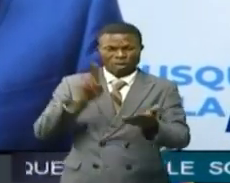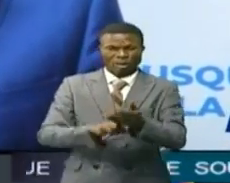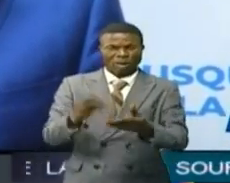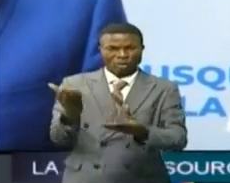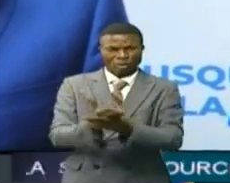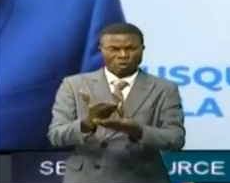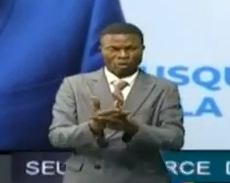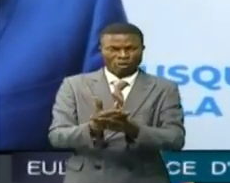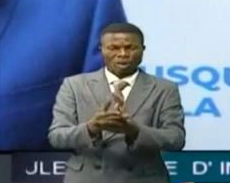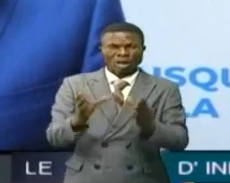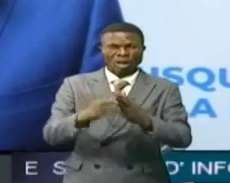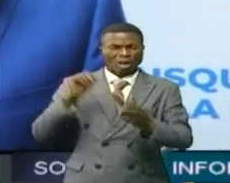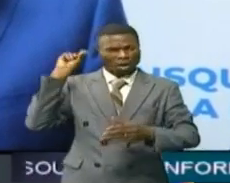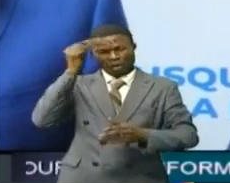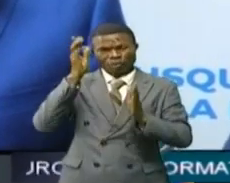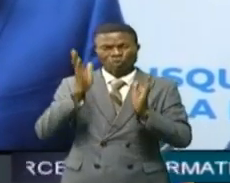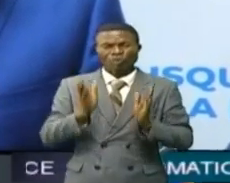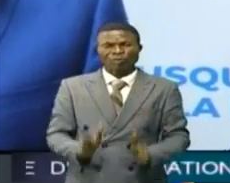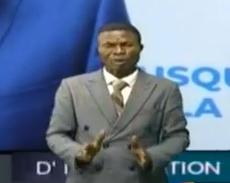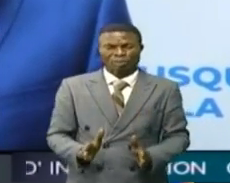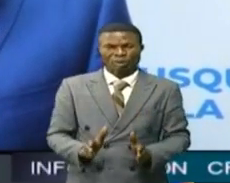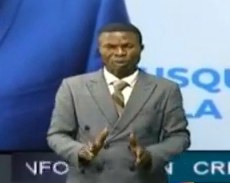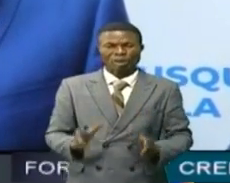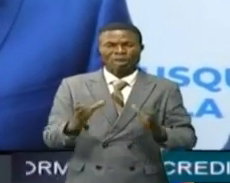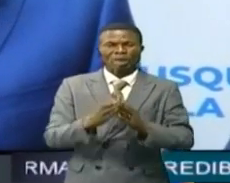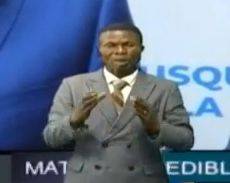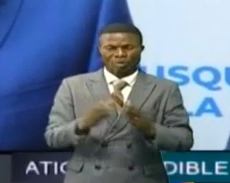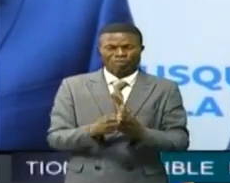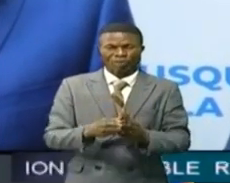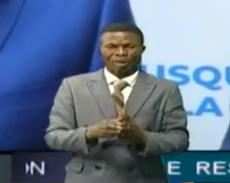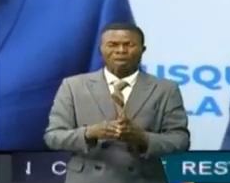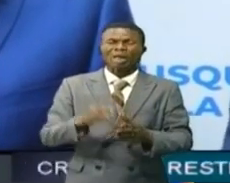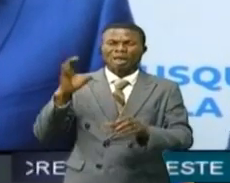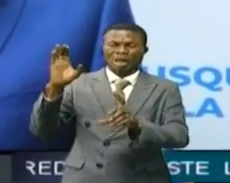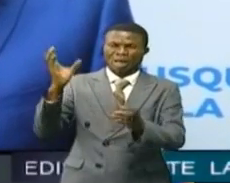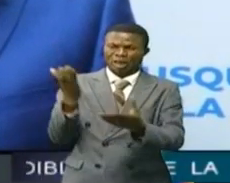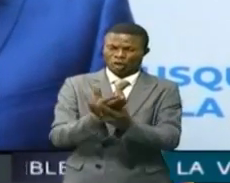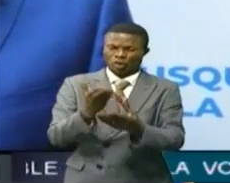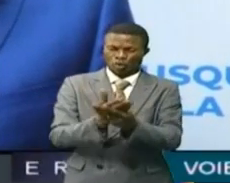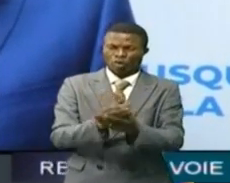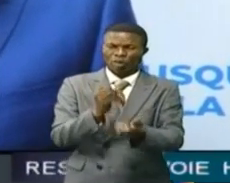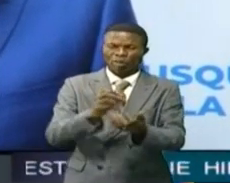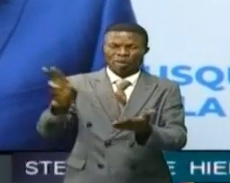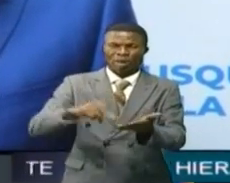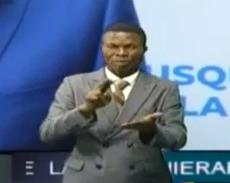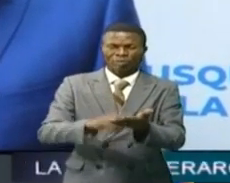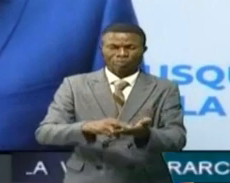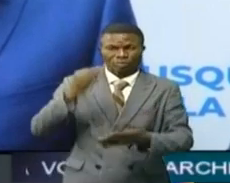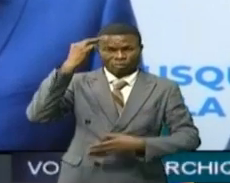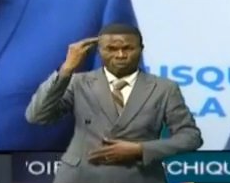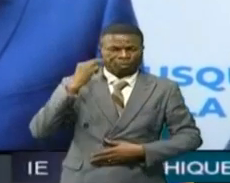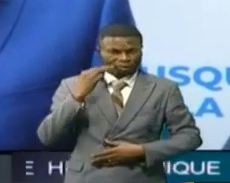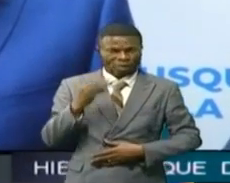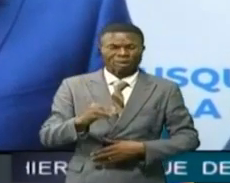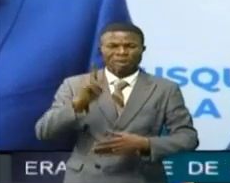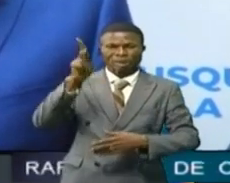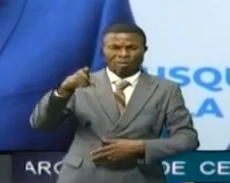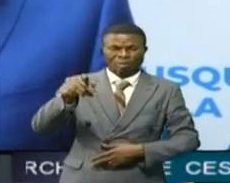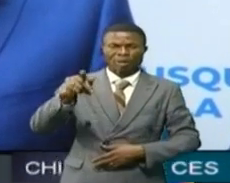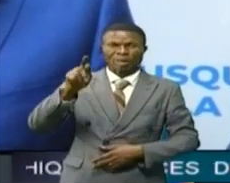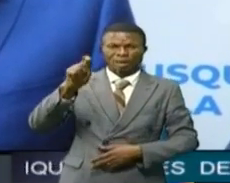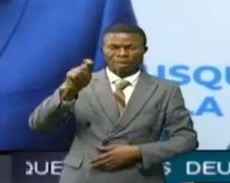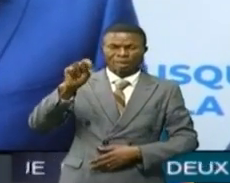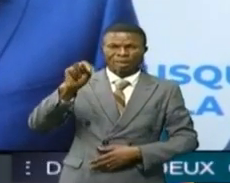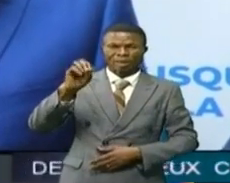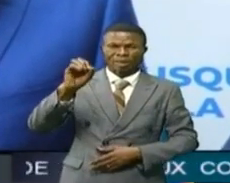le gouvernement et avec le cahier des charges aussi de cette loi qui a été signée avec le ministère des Pétantiques. Je pense que là, ça